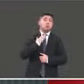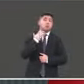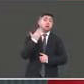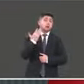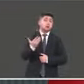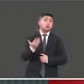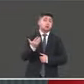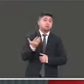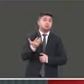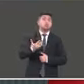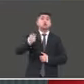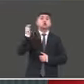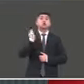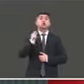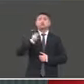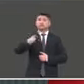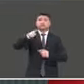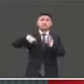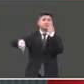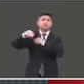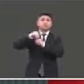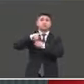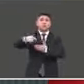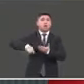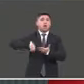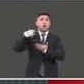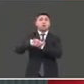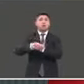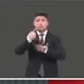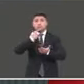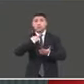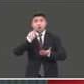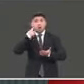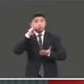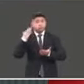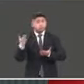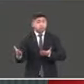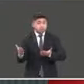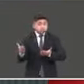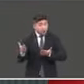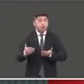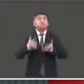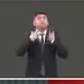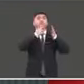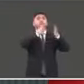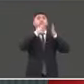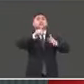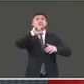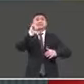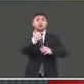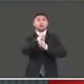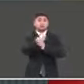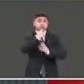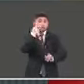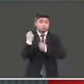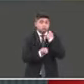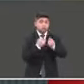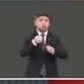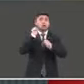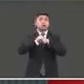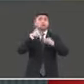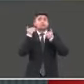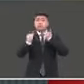iç dünyamızın yatırım işte Ha ha üretim gücü ihracat kabiliyeti istihdam